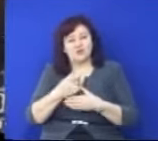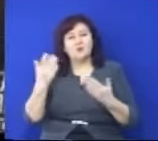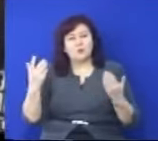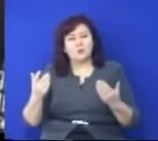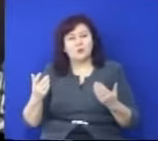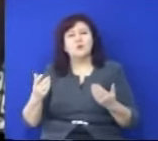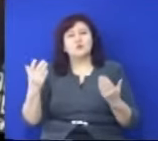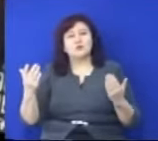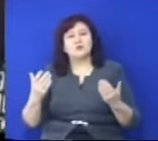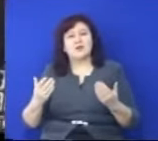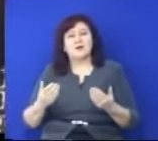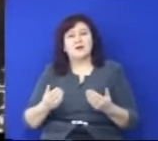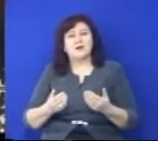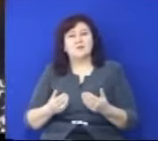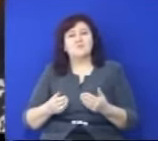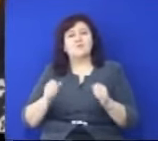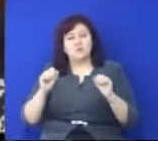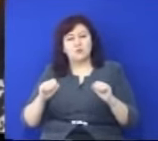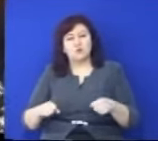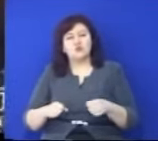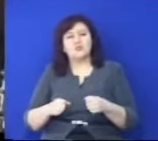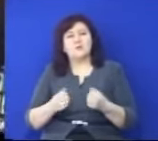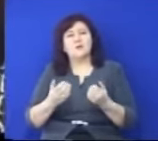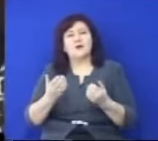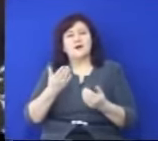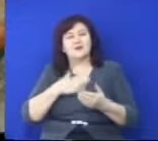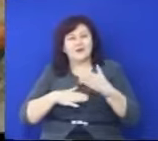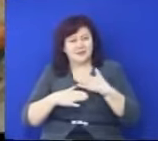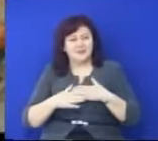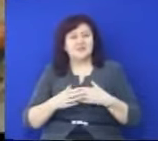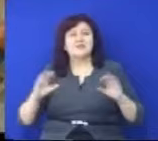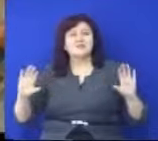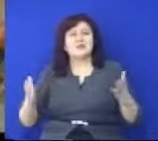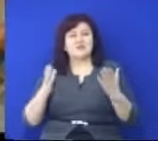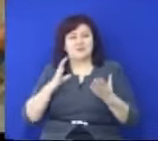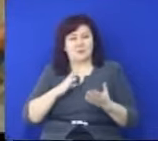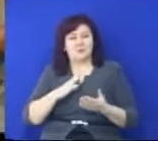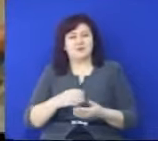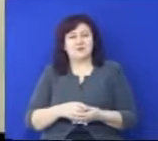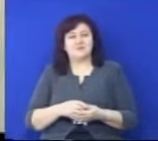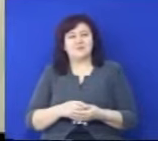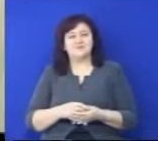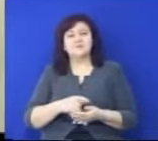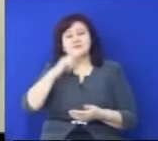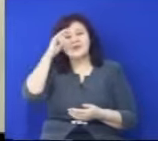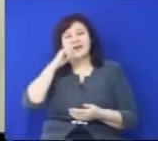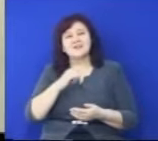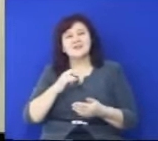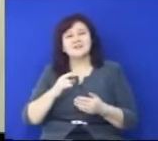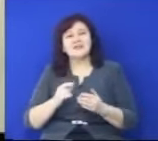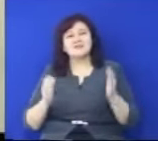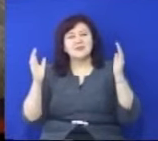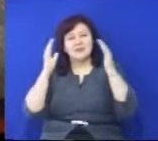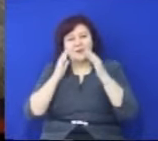Сұлтан мешітінің осындай көмегінің арқасында өстіп үйлі болып отырмыз. Қазақстан мұсылмандары діни басқармасының төрағасы бас